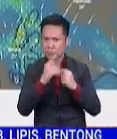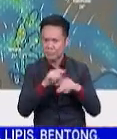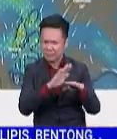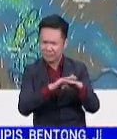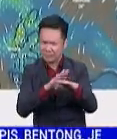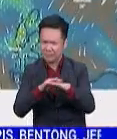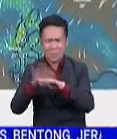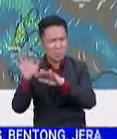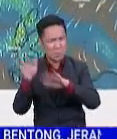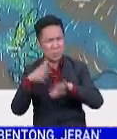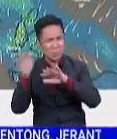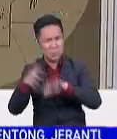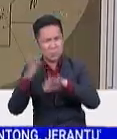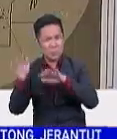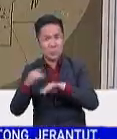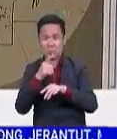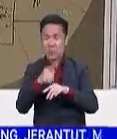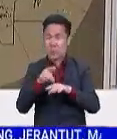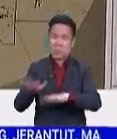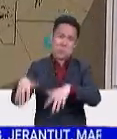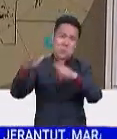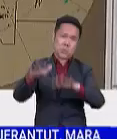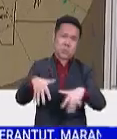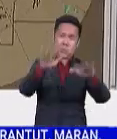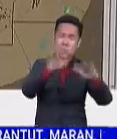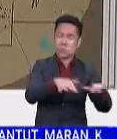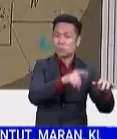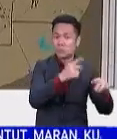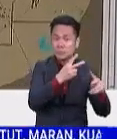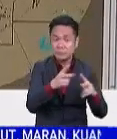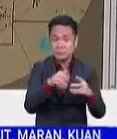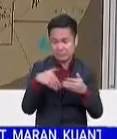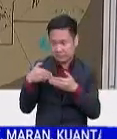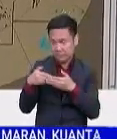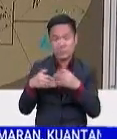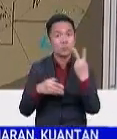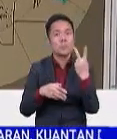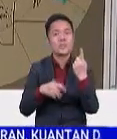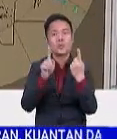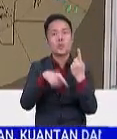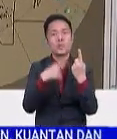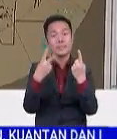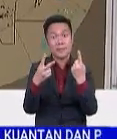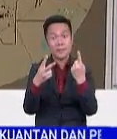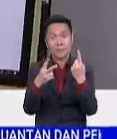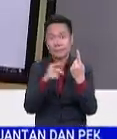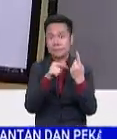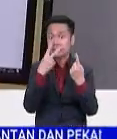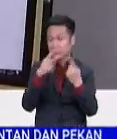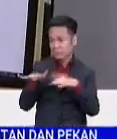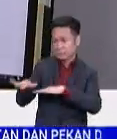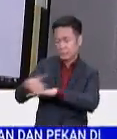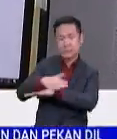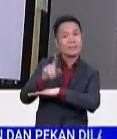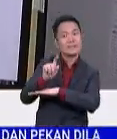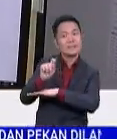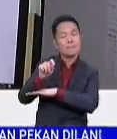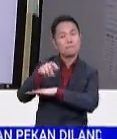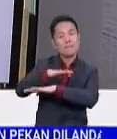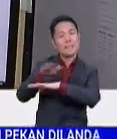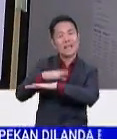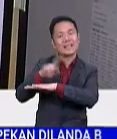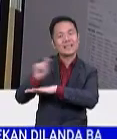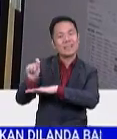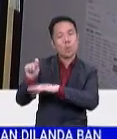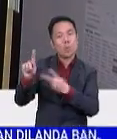amaran angin kencang laut bergelora berkuasa sehingga 21desember bagi perairan pantai timur dan